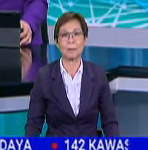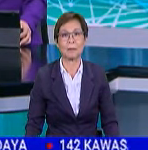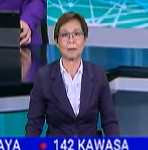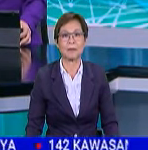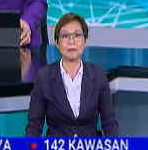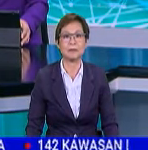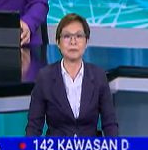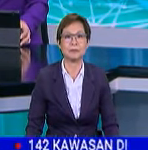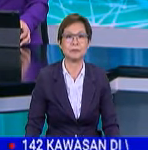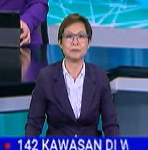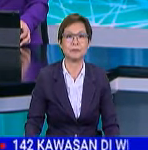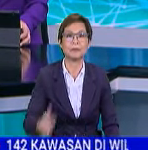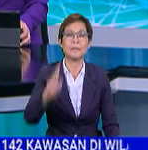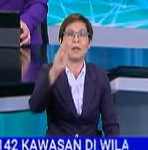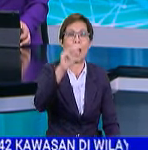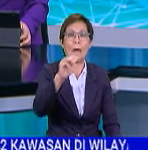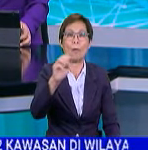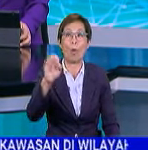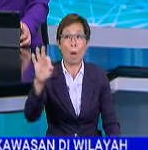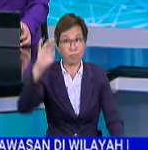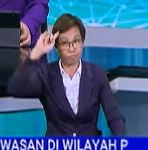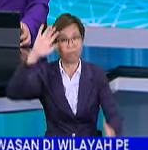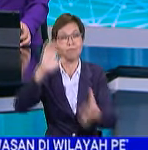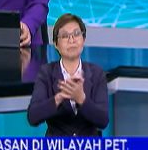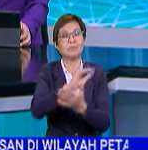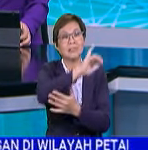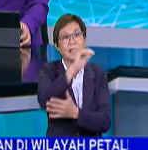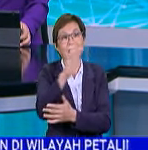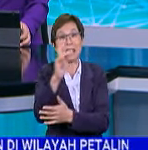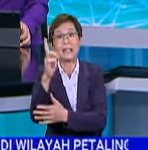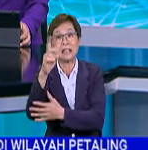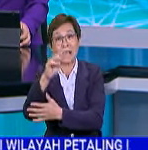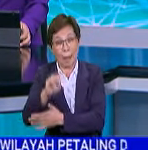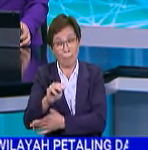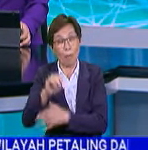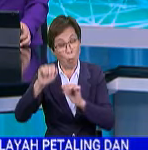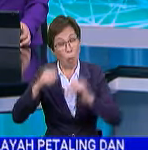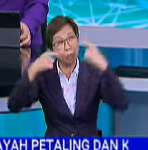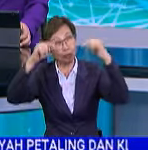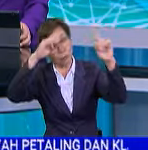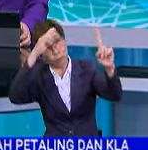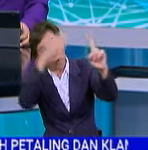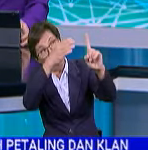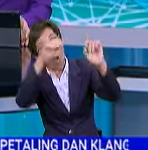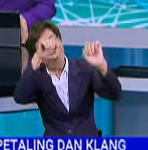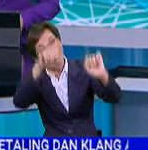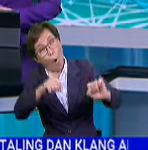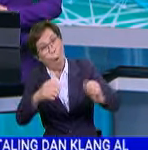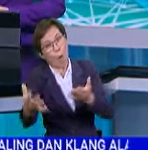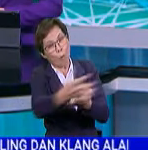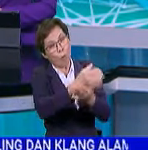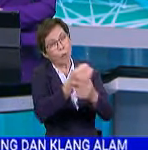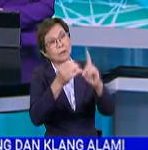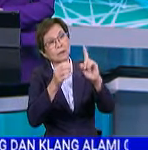Baik, sementara itu, Kementerian Kewangan yakin JKDM mampu untuk mencapai sasaran kutipan sebanyak